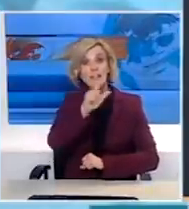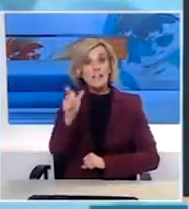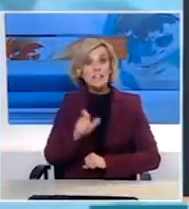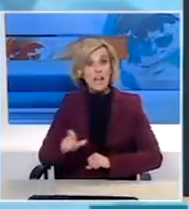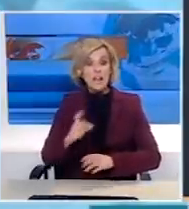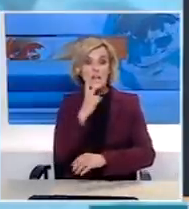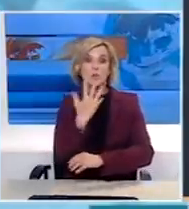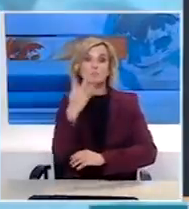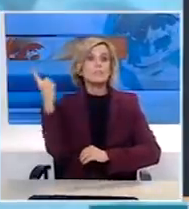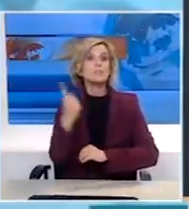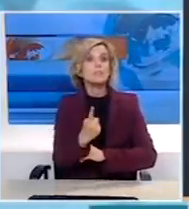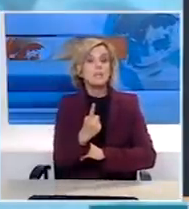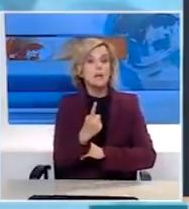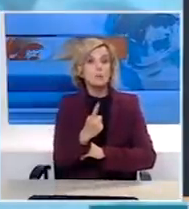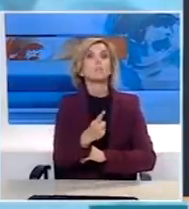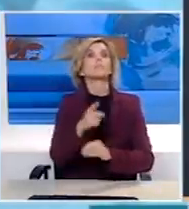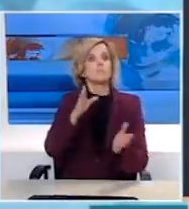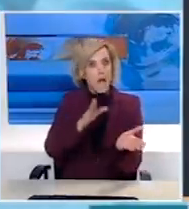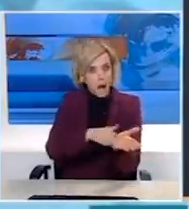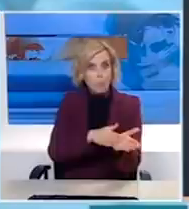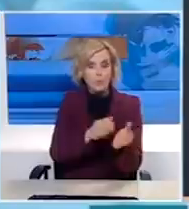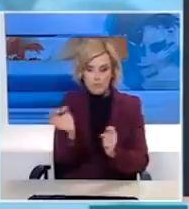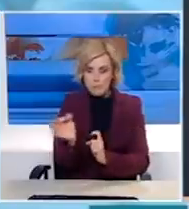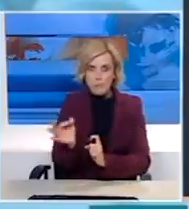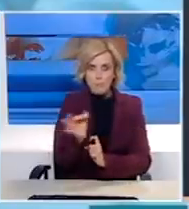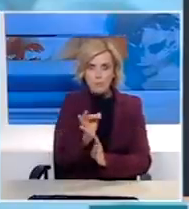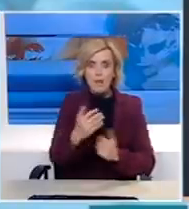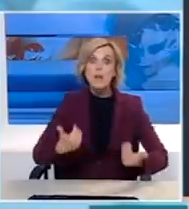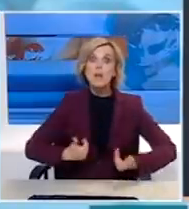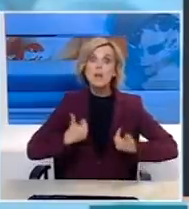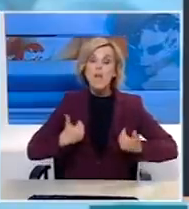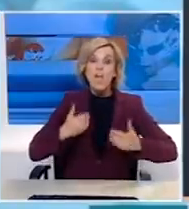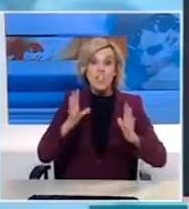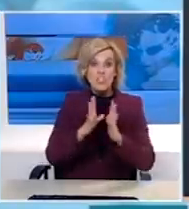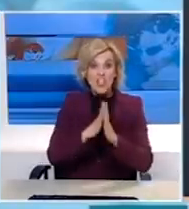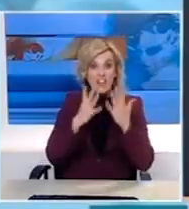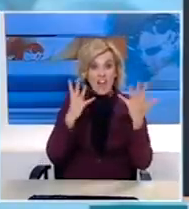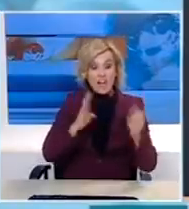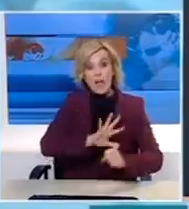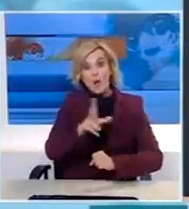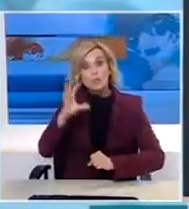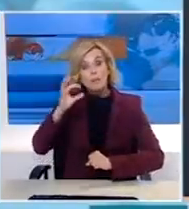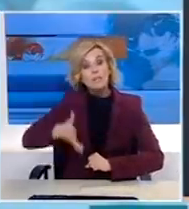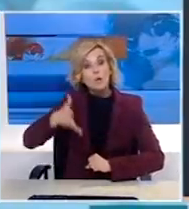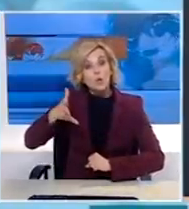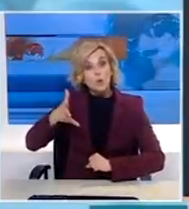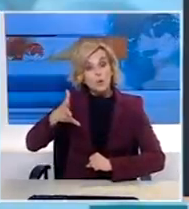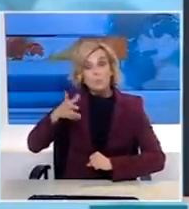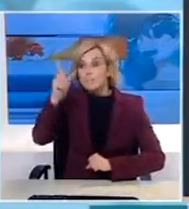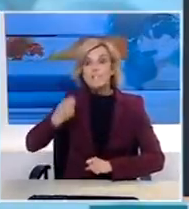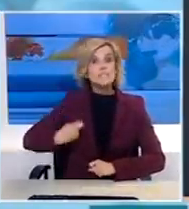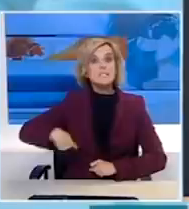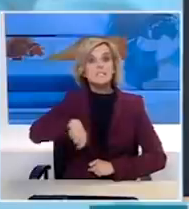καταγράφει 25% των επιβεβαιωμένων κρουσμάτων μεταξύ ατόμων ηλικίας από 19 έως 50 ετών. Στην Ισπανία,